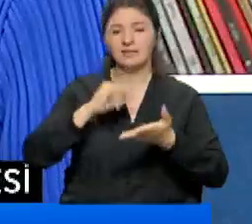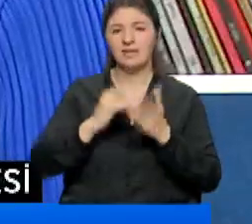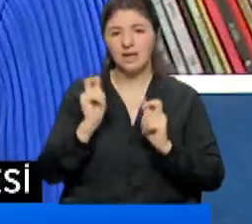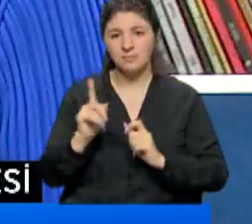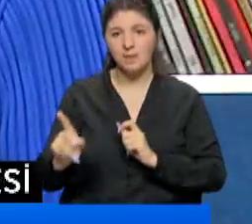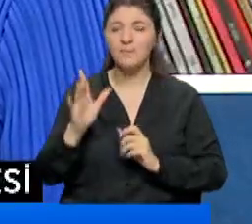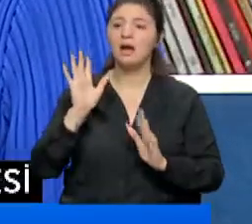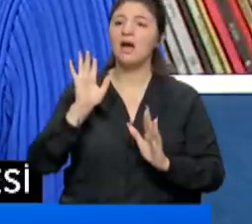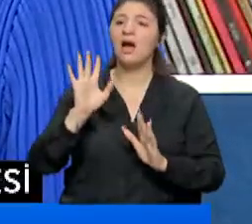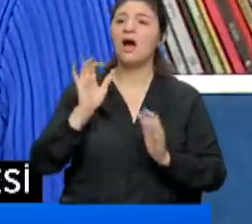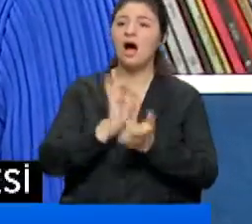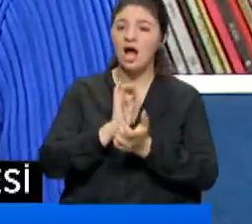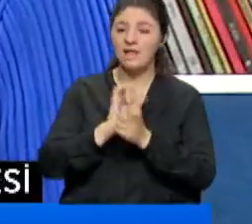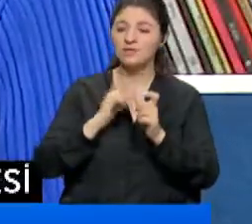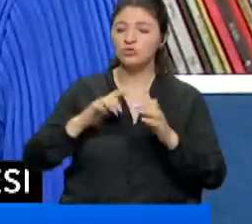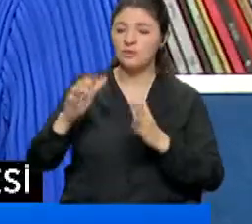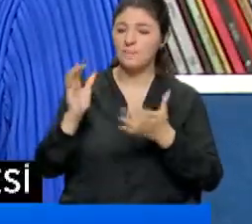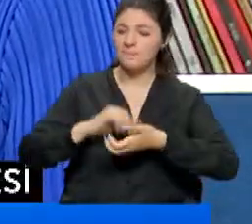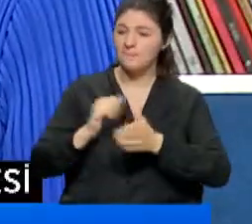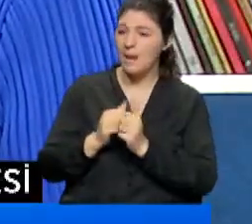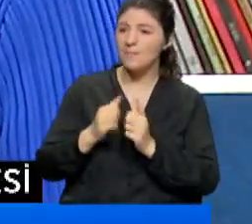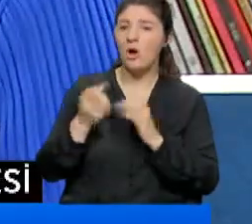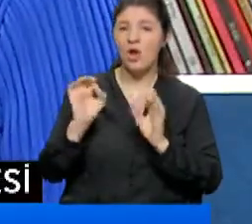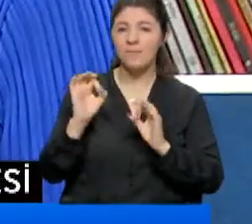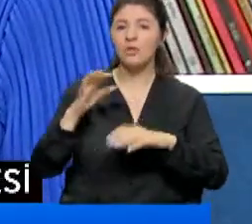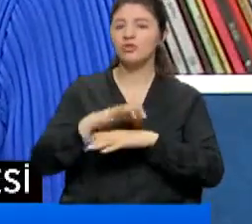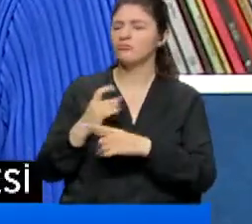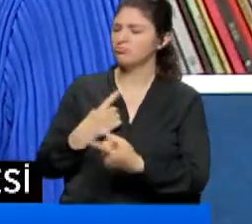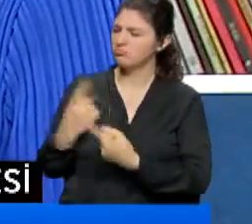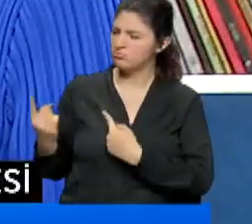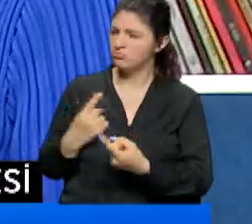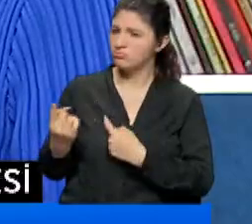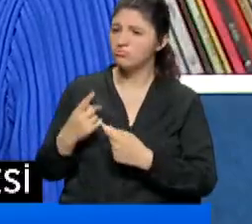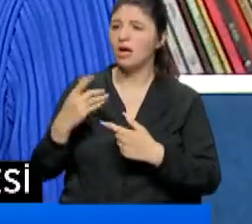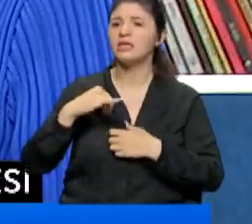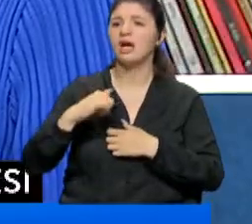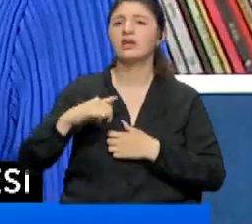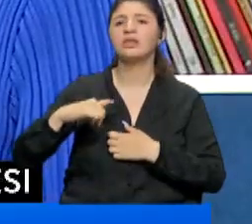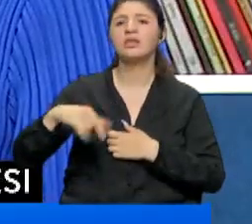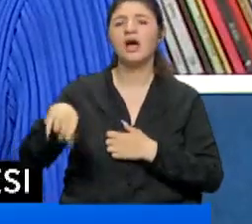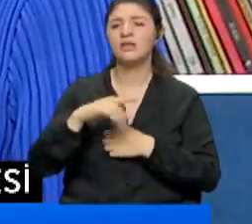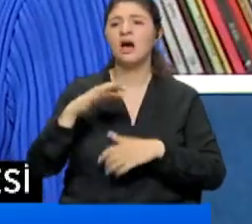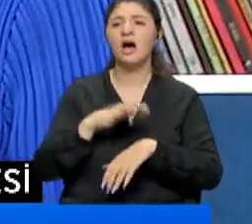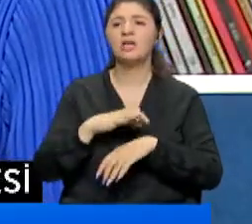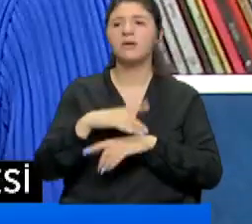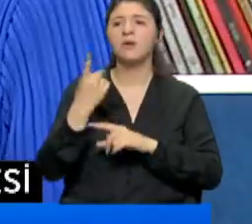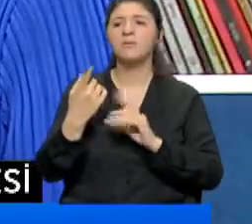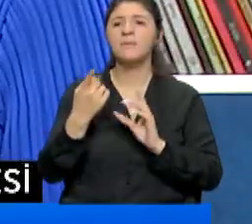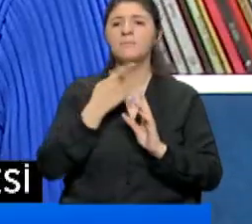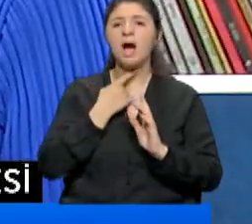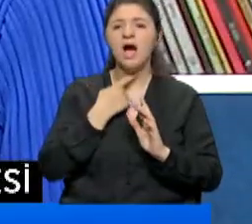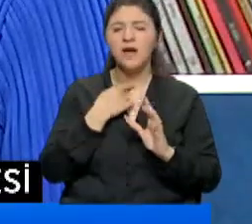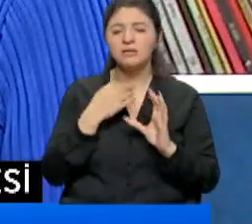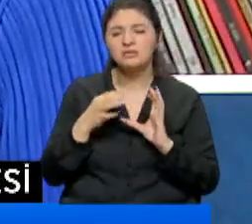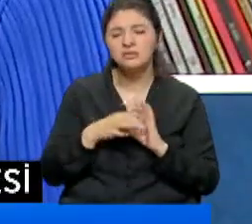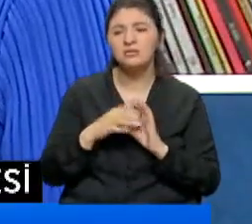Aile ve Sosyal birliklerimize önem taşıyalım hepimizde diyalog içinde olalım yakınlarda hastaya böyle bir bağımlı